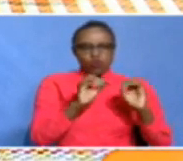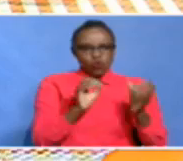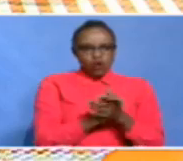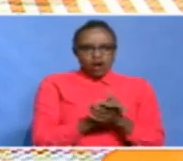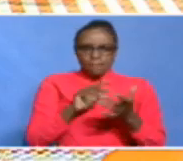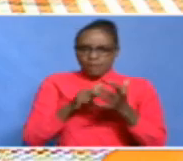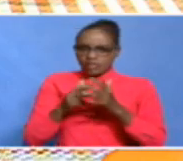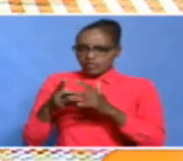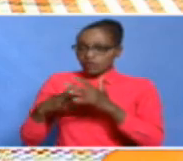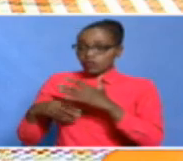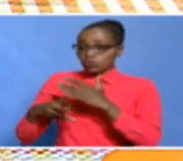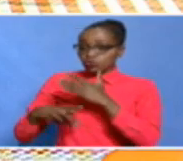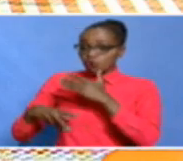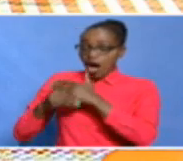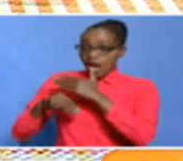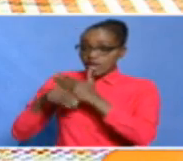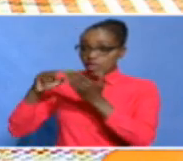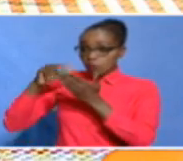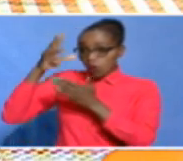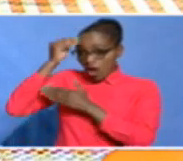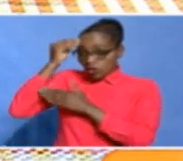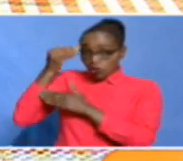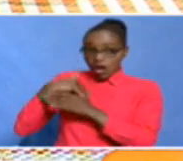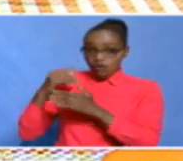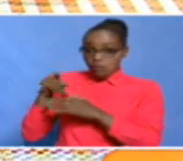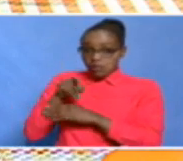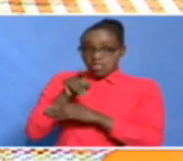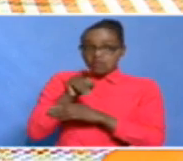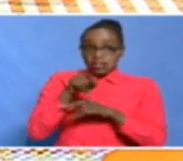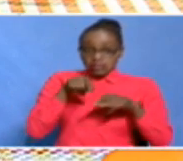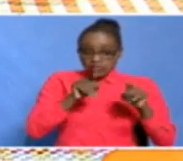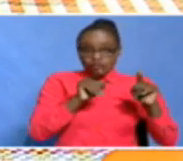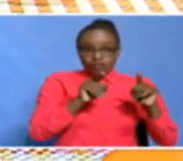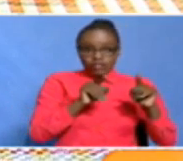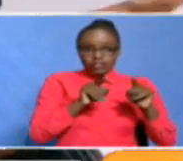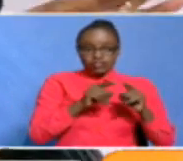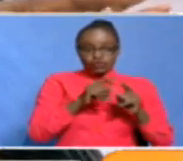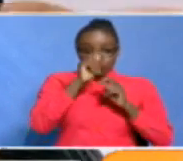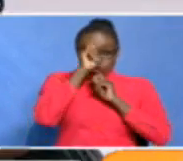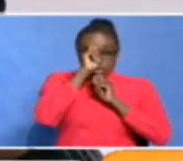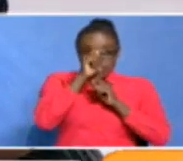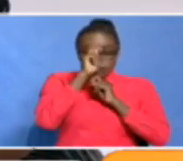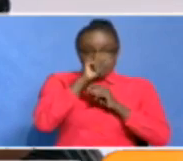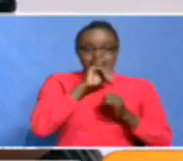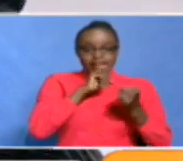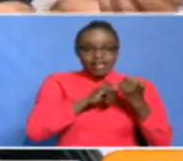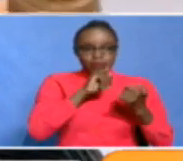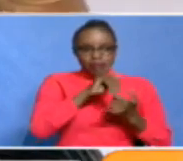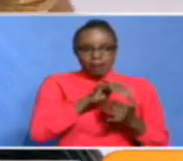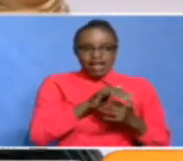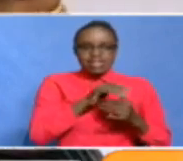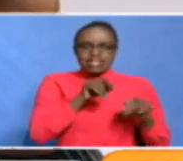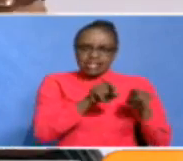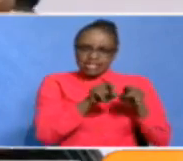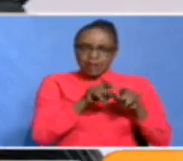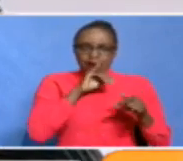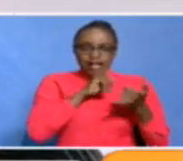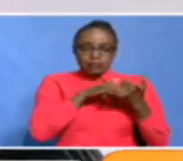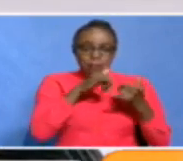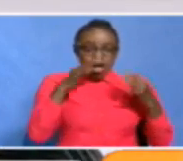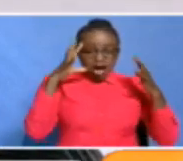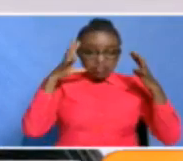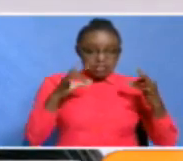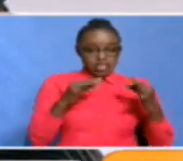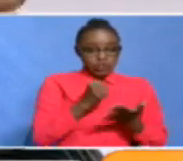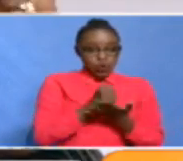yoyote. Muongeze hivi. Ndio, hapo sioni kuna makosa. Ni yeye mwenyewe aheke heshima kwa yule mume wake. Hata kama babake amejitolea